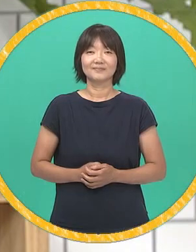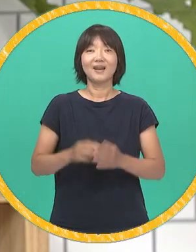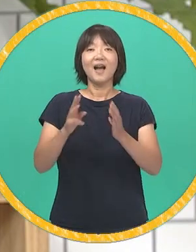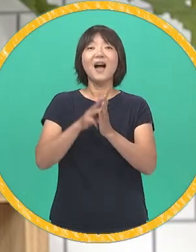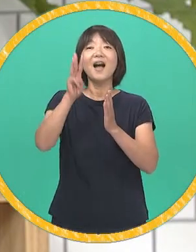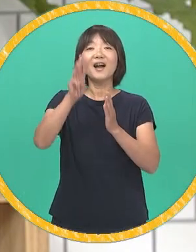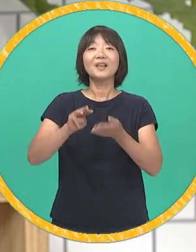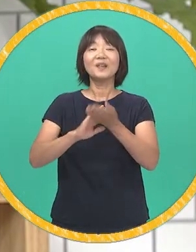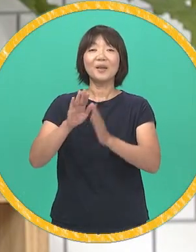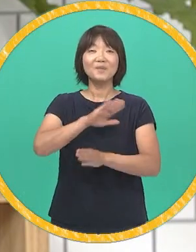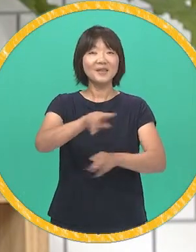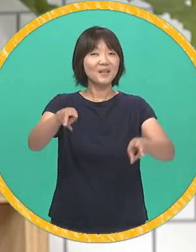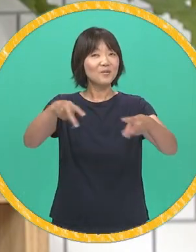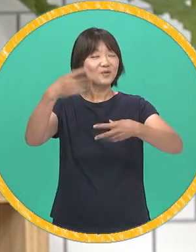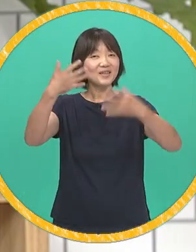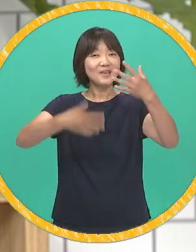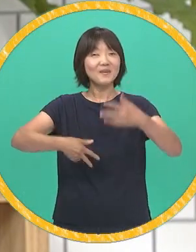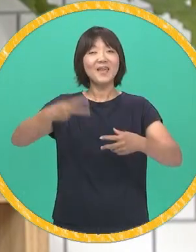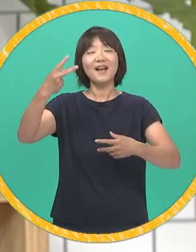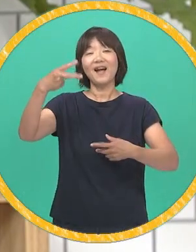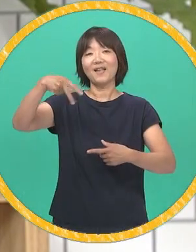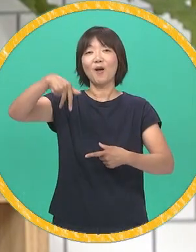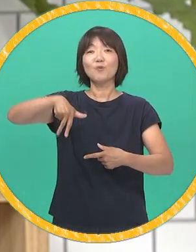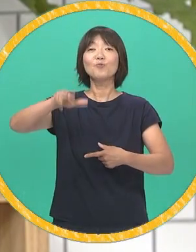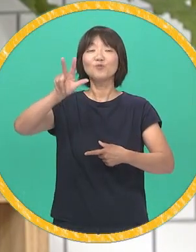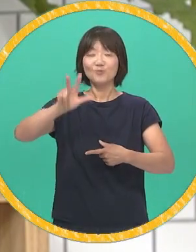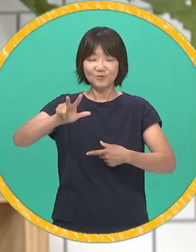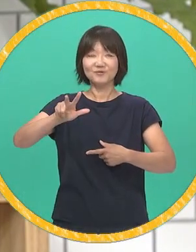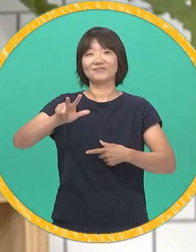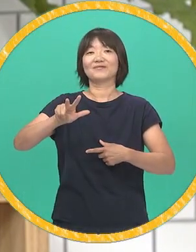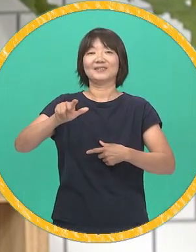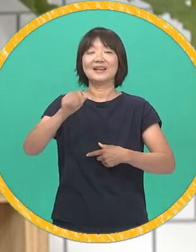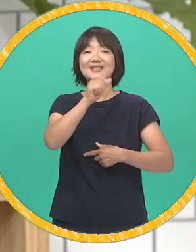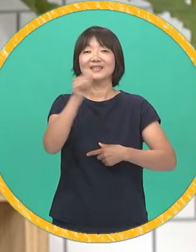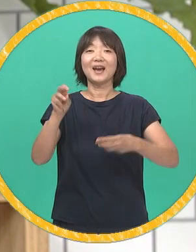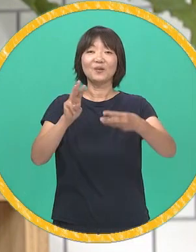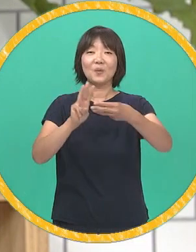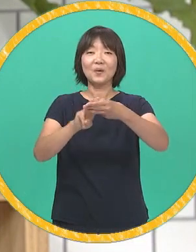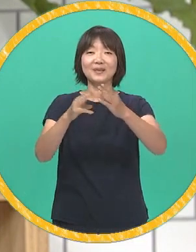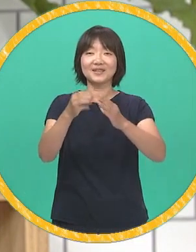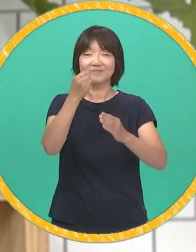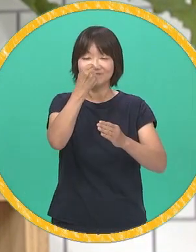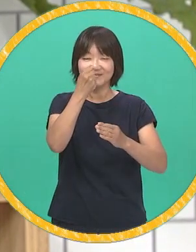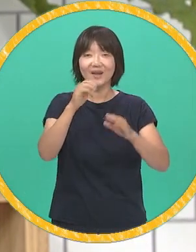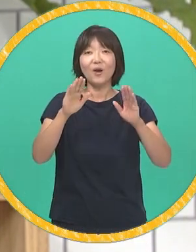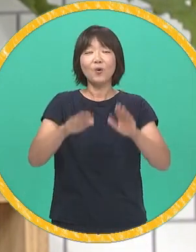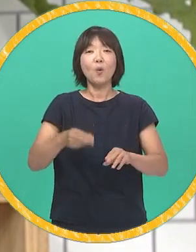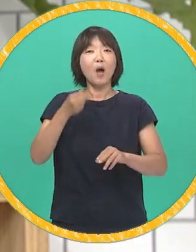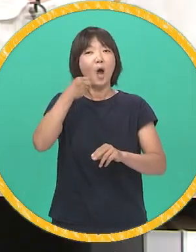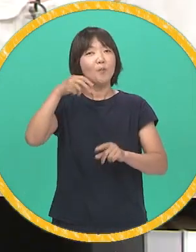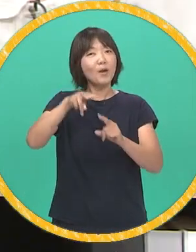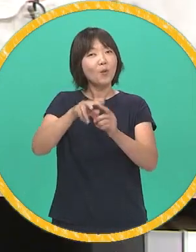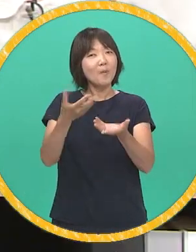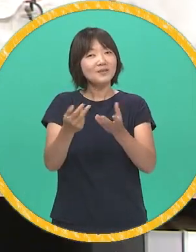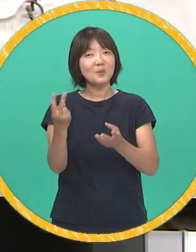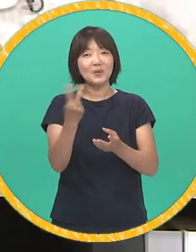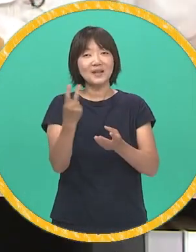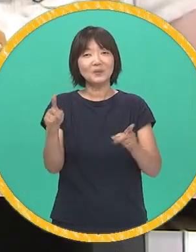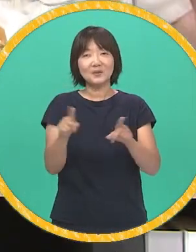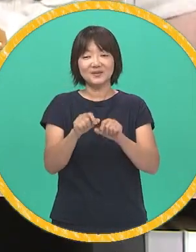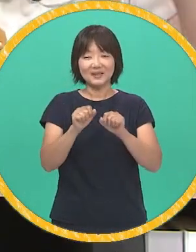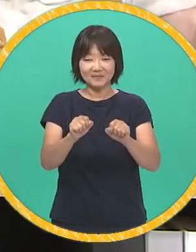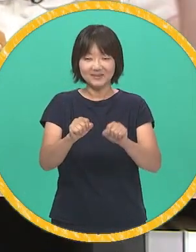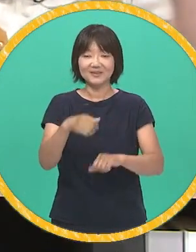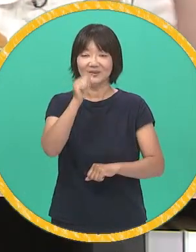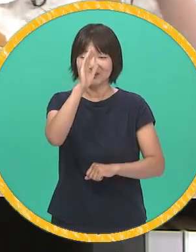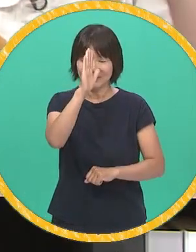神奈川県みんなデビュー tvエンターテインメント後方カナフル tvの時間です司会の田崎光です今週は梅小鉢と一緒にあくりしまー